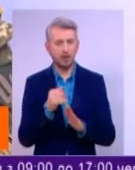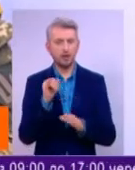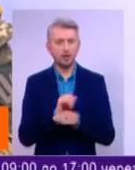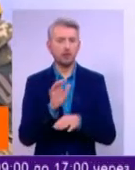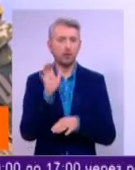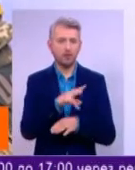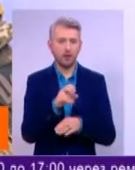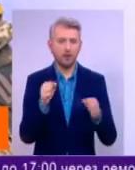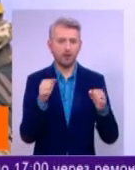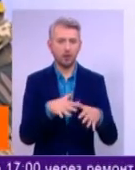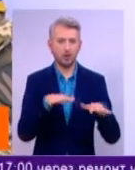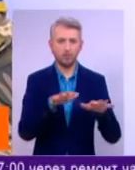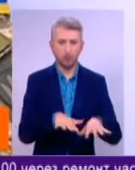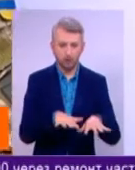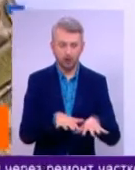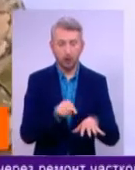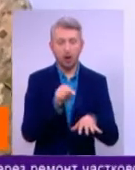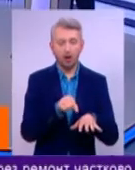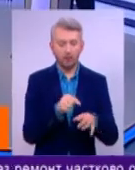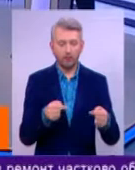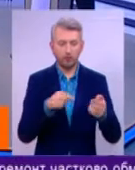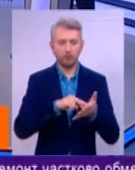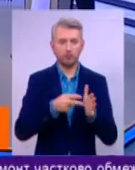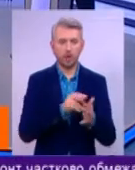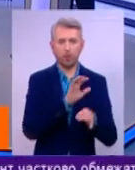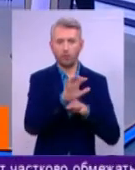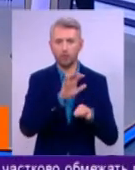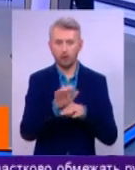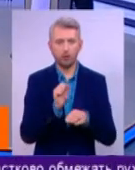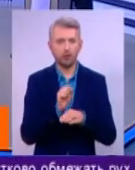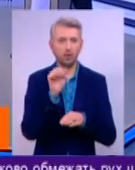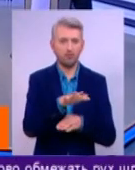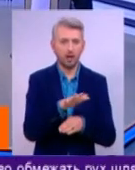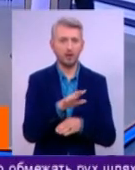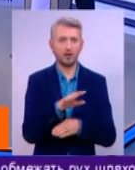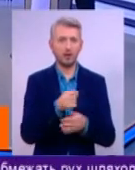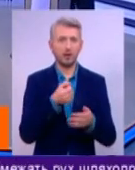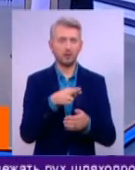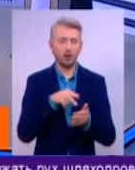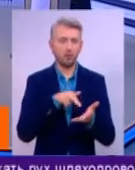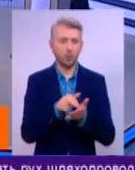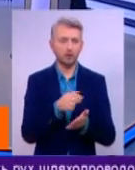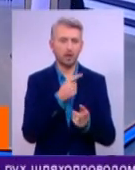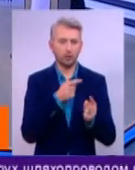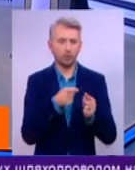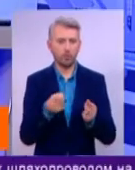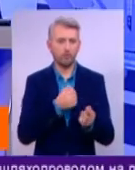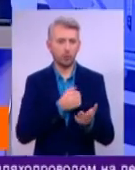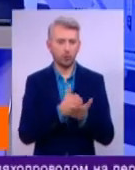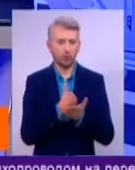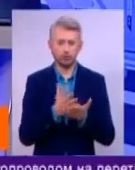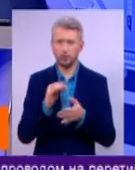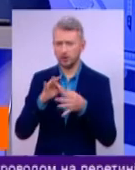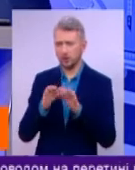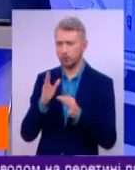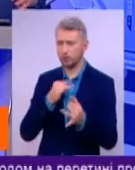направляється на збірний пункт, з якого вже, відповідно до плану відправок, він направляється для проходження строкової військової служби. Ну, про це ще детальніше,